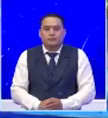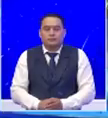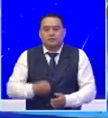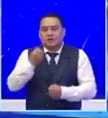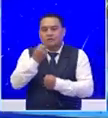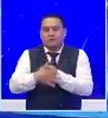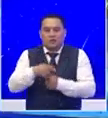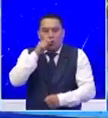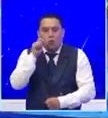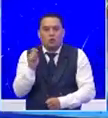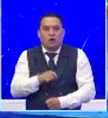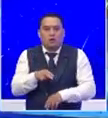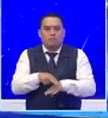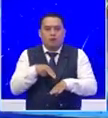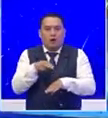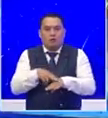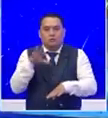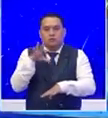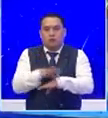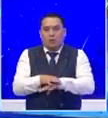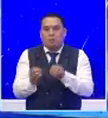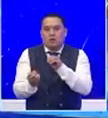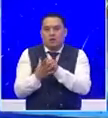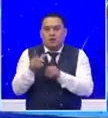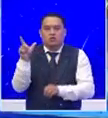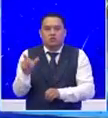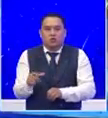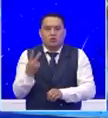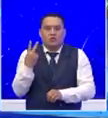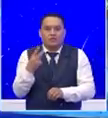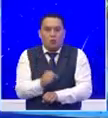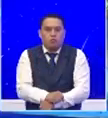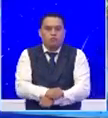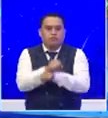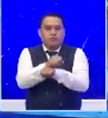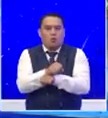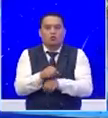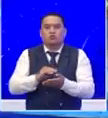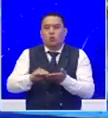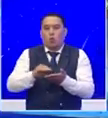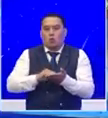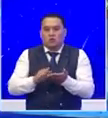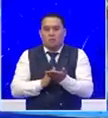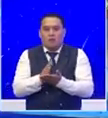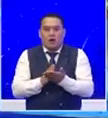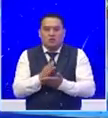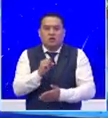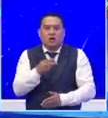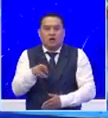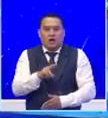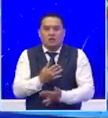В центре Киева полиция задержала 15 человек, участвовавших в двух манифестациях. По призыву журналиста и политика Анатолия